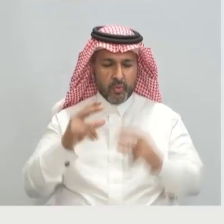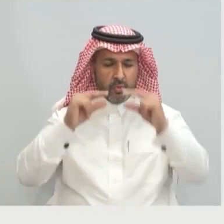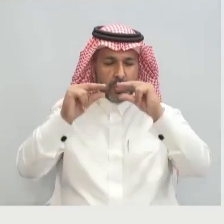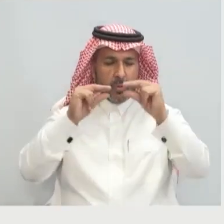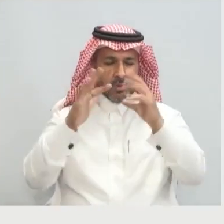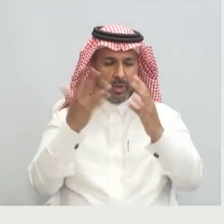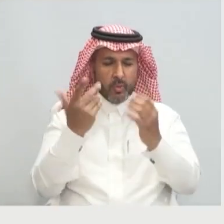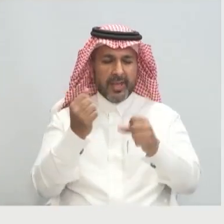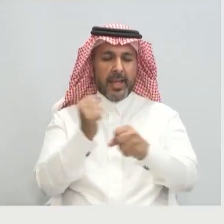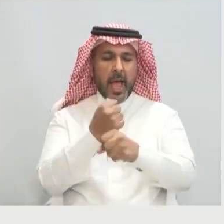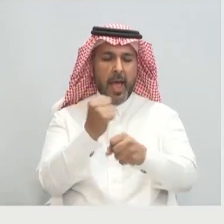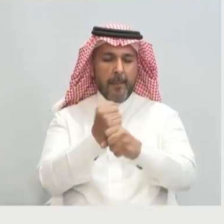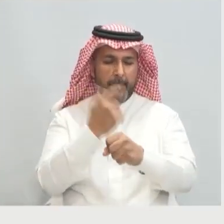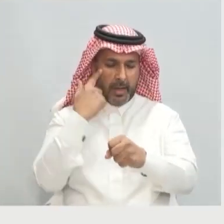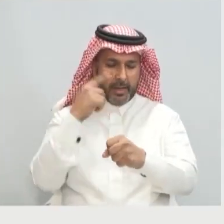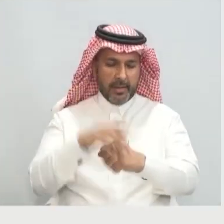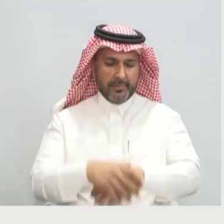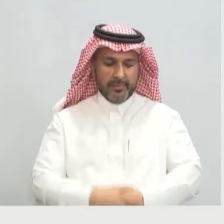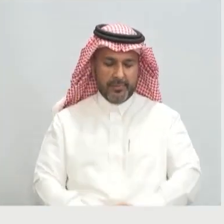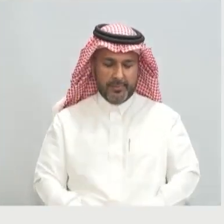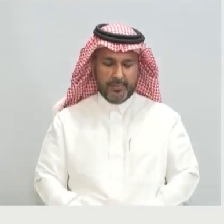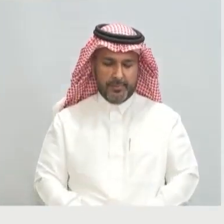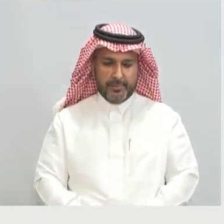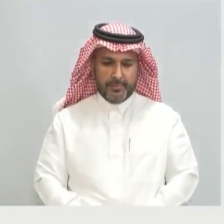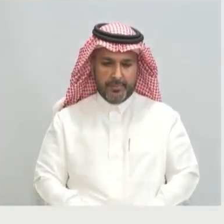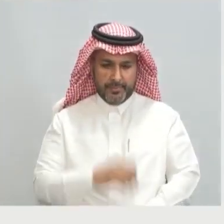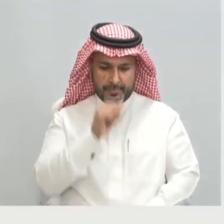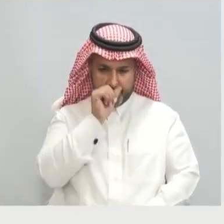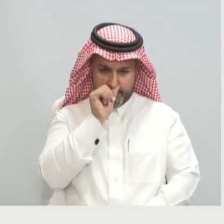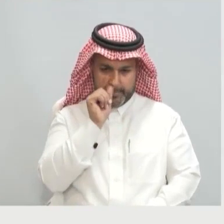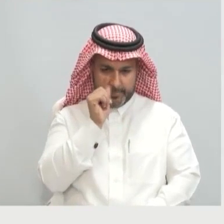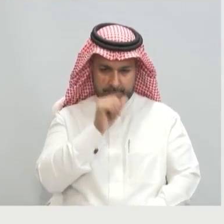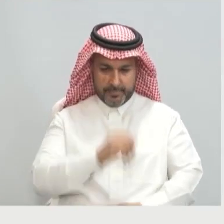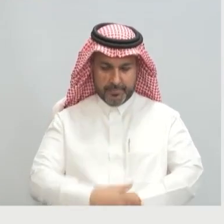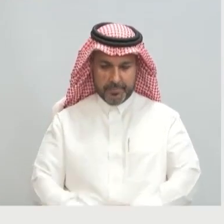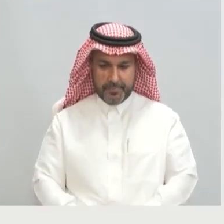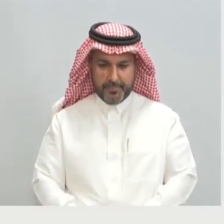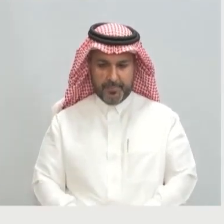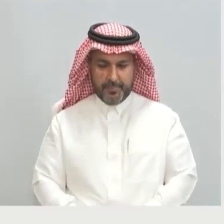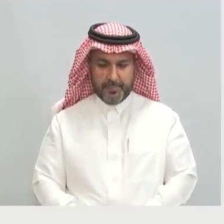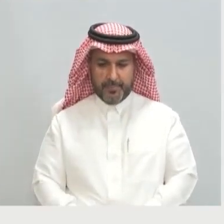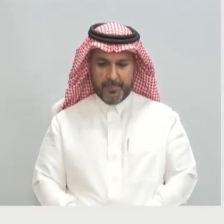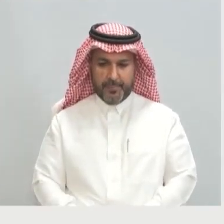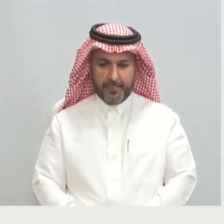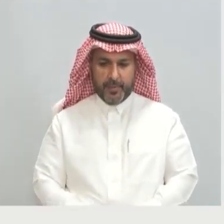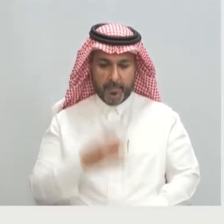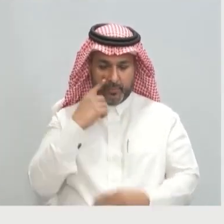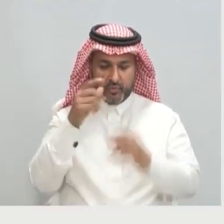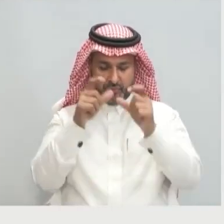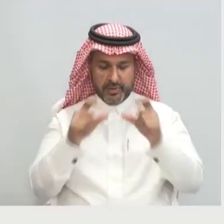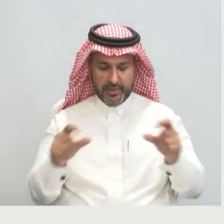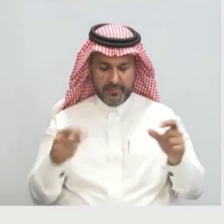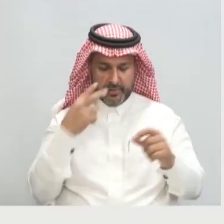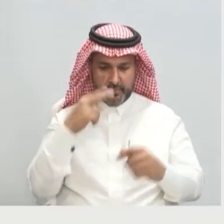يكون التواصل عام وقد يكون التواصل في مكان عمل اذا بشكل رسمي او بشكل نظامي دعونا نفصل في هذا